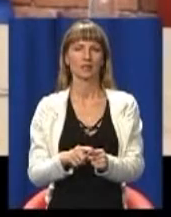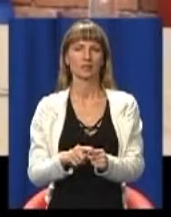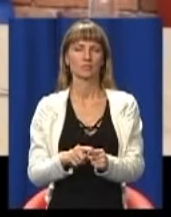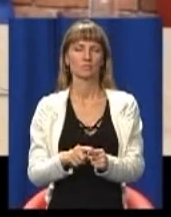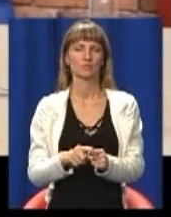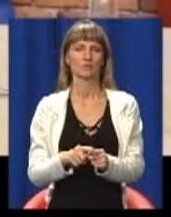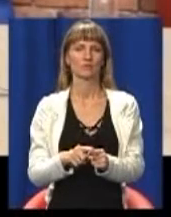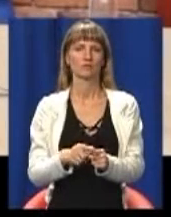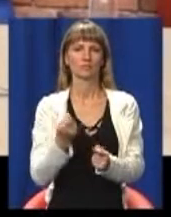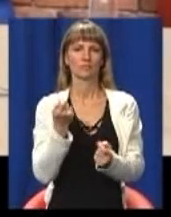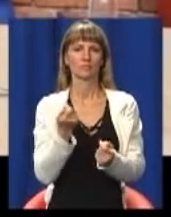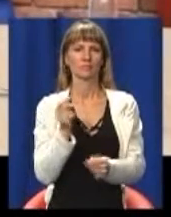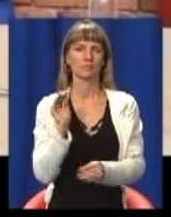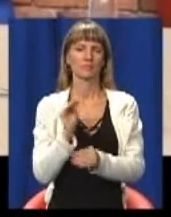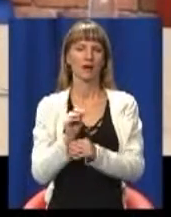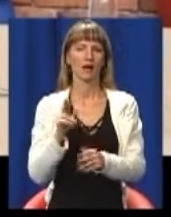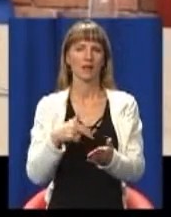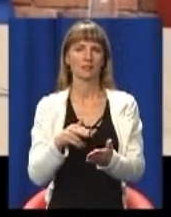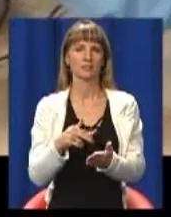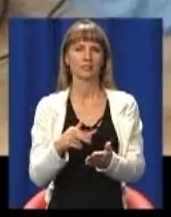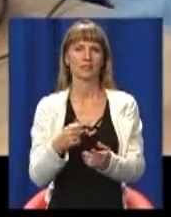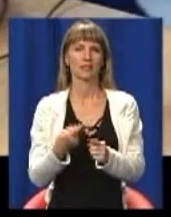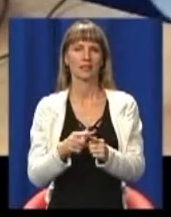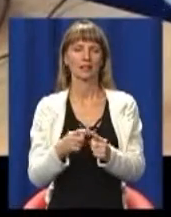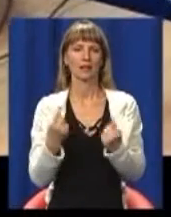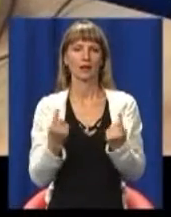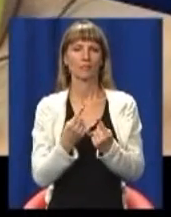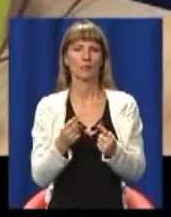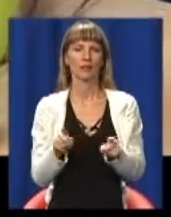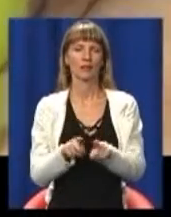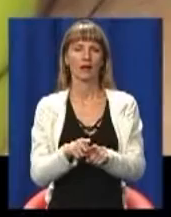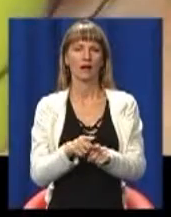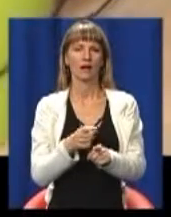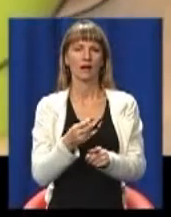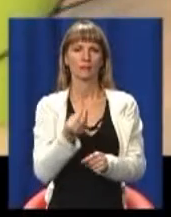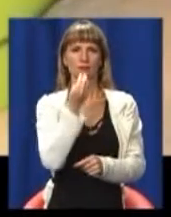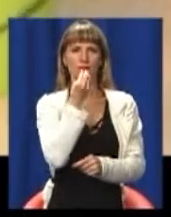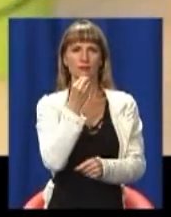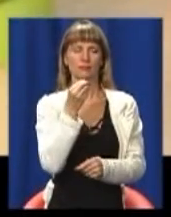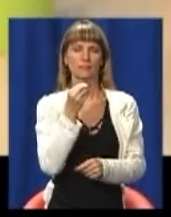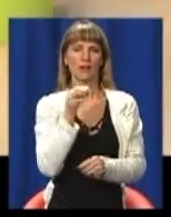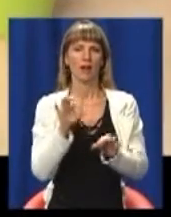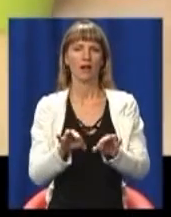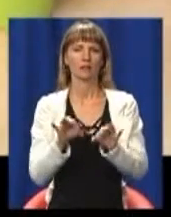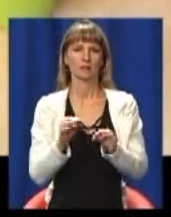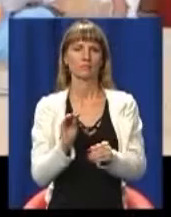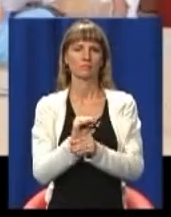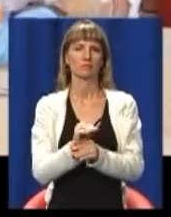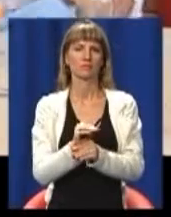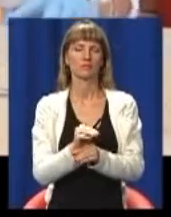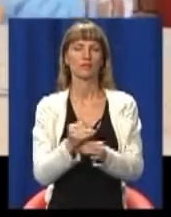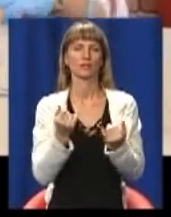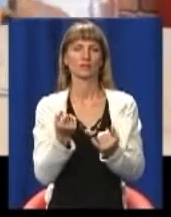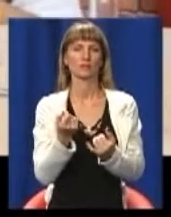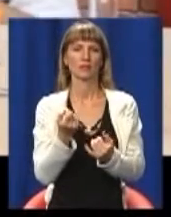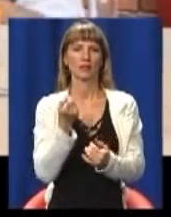Зараз ми її трошки пофарбуємо. Це звичайна така харчова фарба. Ми її додамо сюди. Тепер її треба трошки